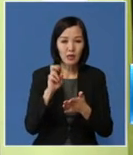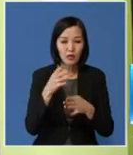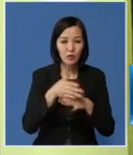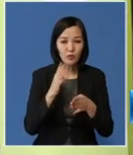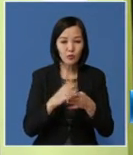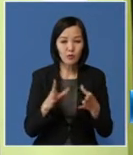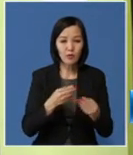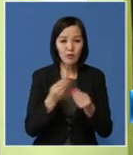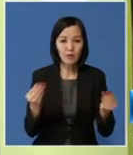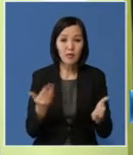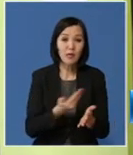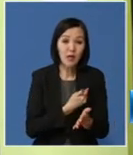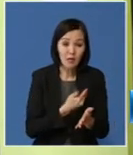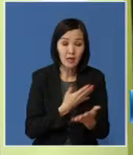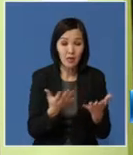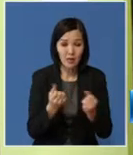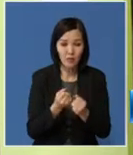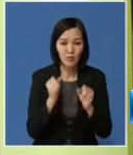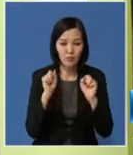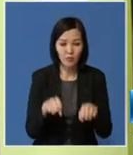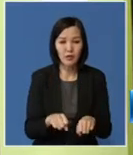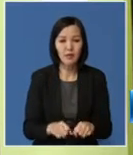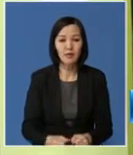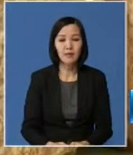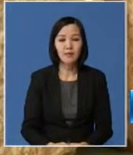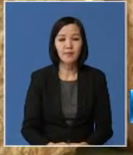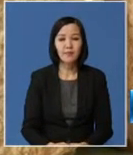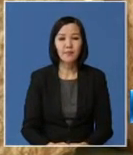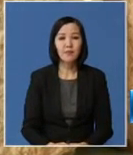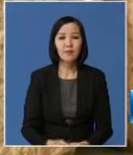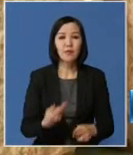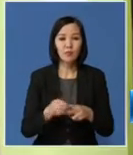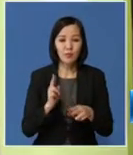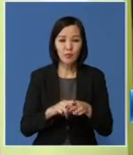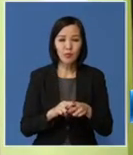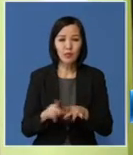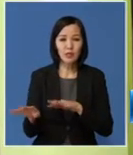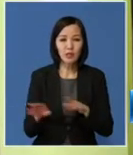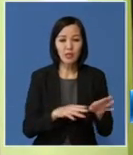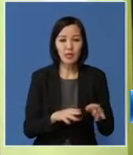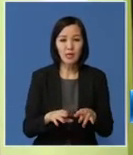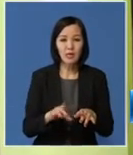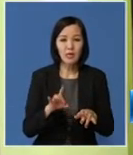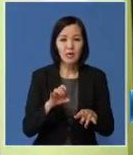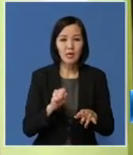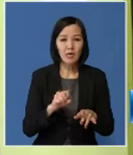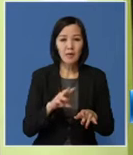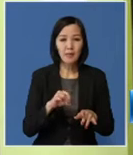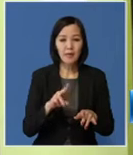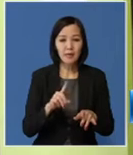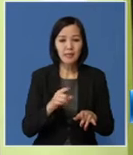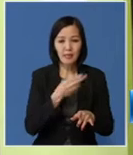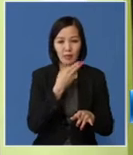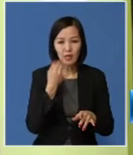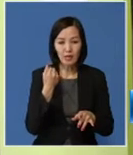таратылады. Қалағанша қалаған адамдар ала алады. Шарты сол. Бұл енді шарамыз қасиетті Рамазан айына дейін жалғастырамыз деп